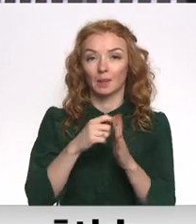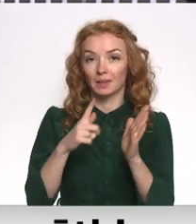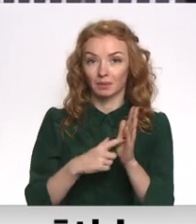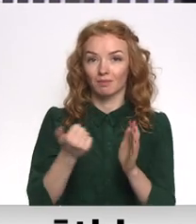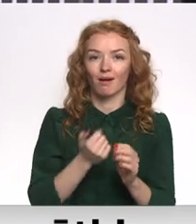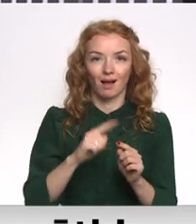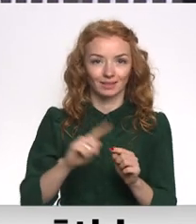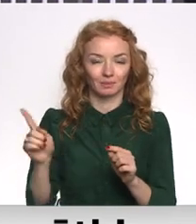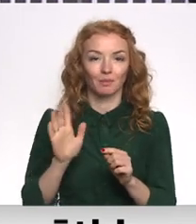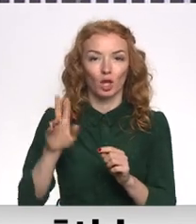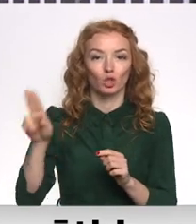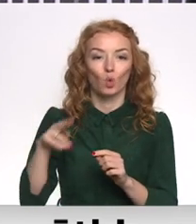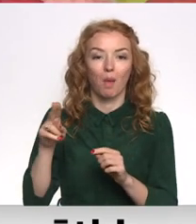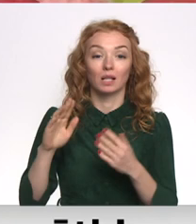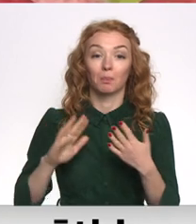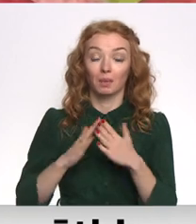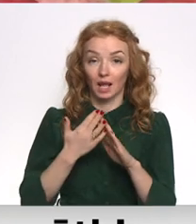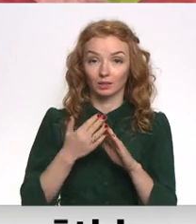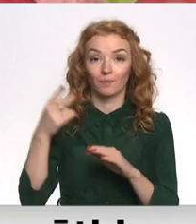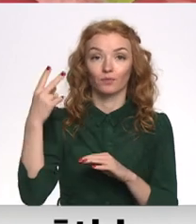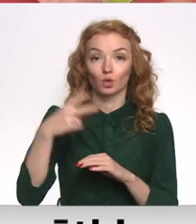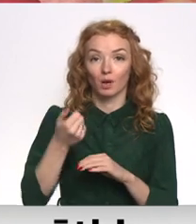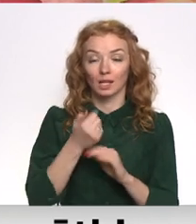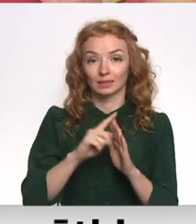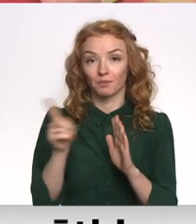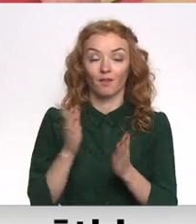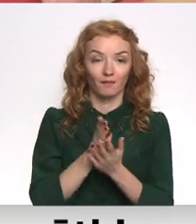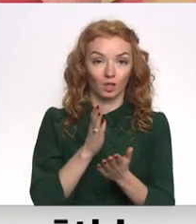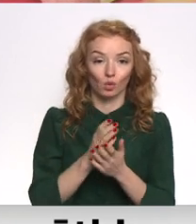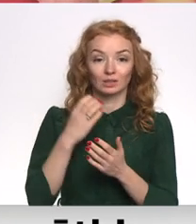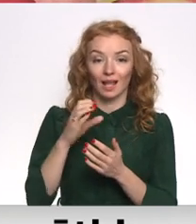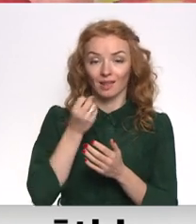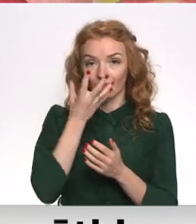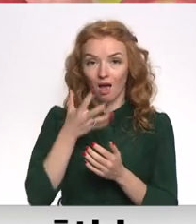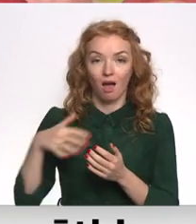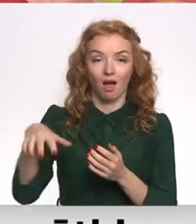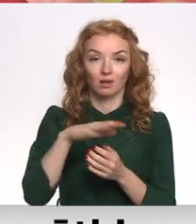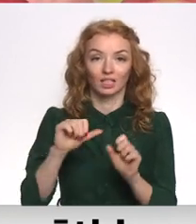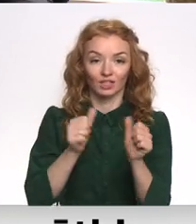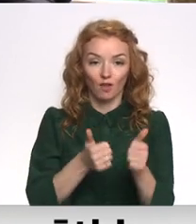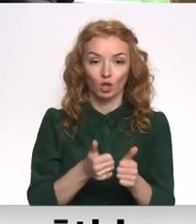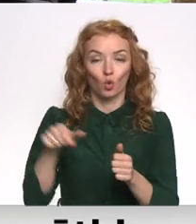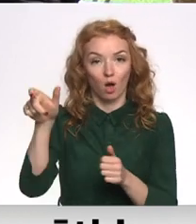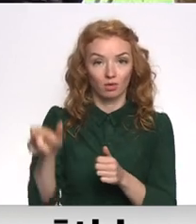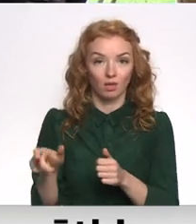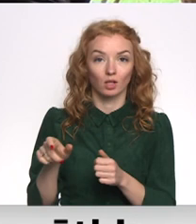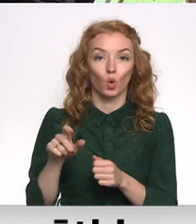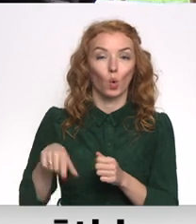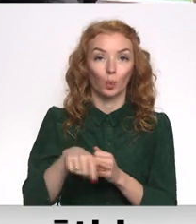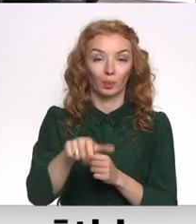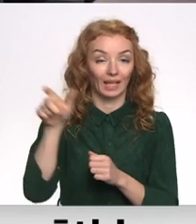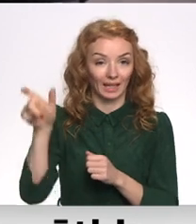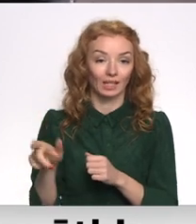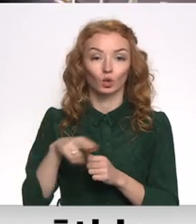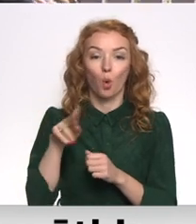17. Gadsimtā pie Dobeles pils. 20. Gadsimta vidū ceriņdārs izveidotājs un selekcionārs Pēters Upīts